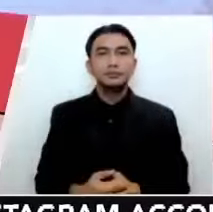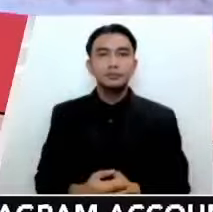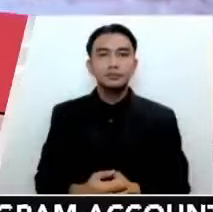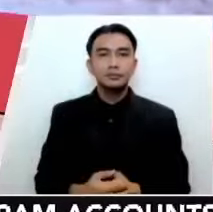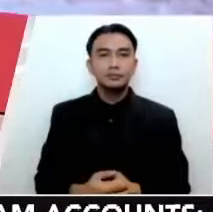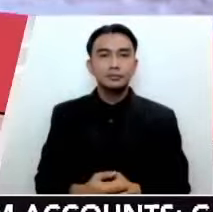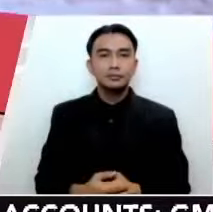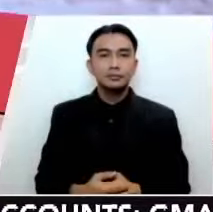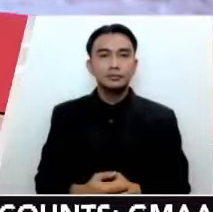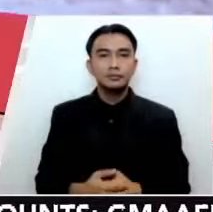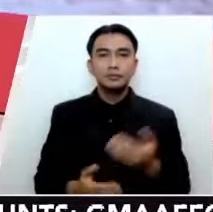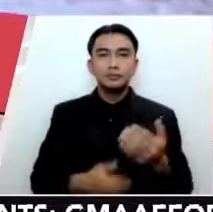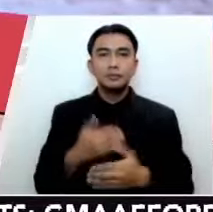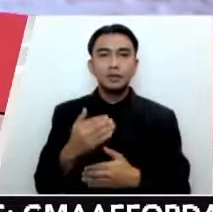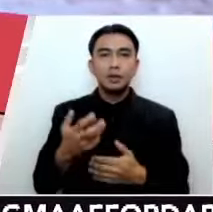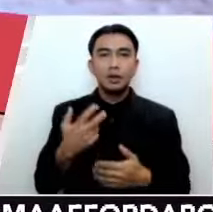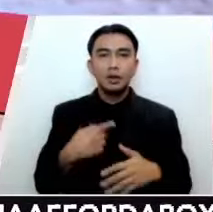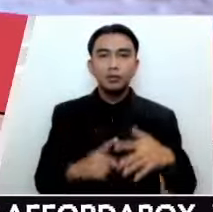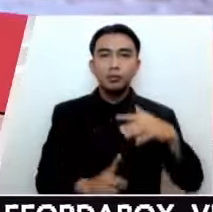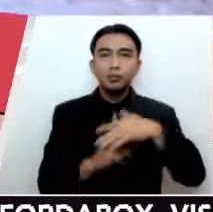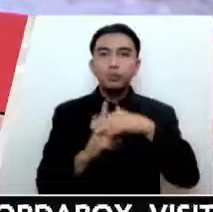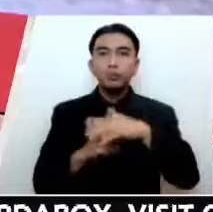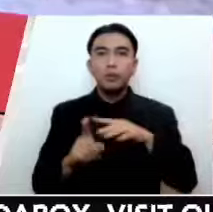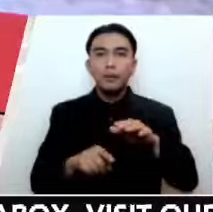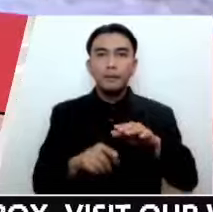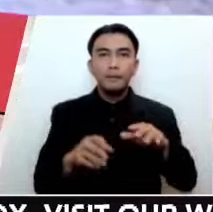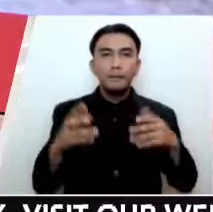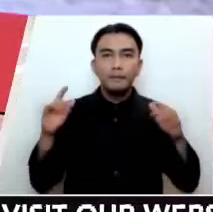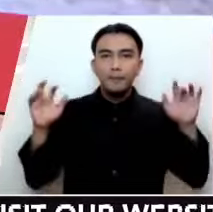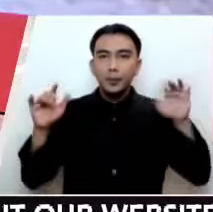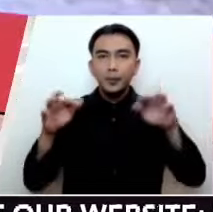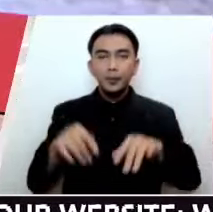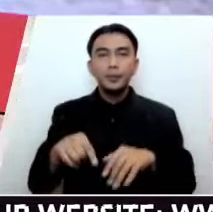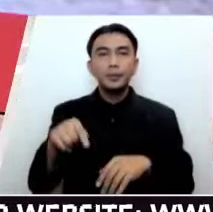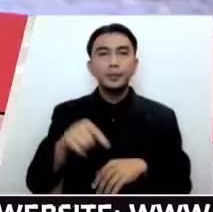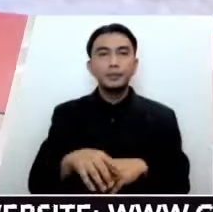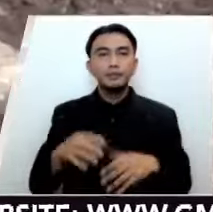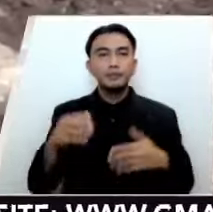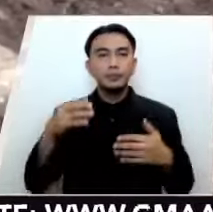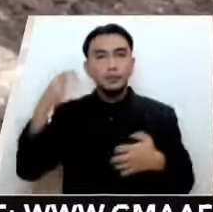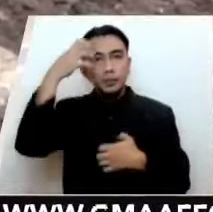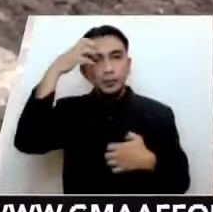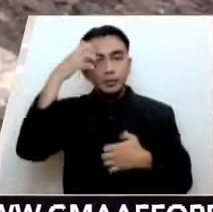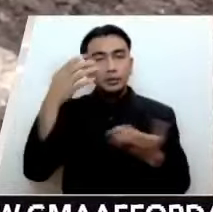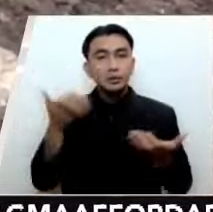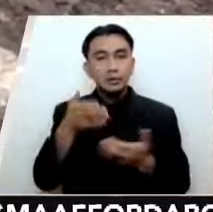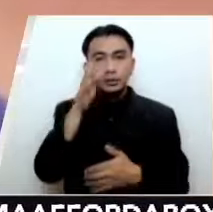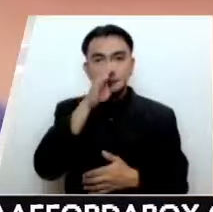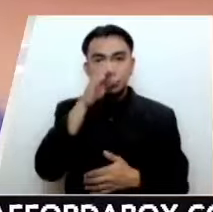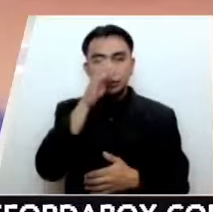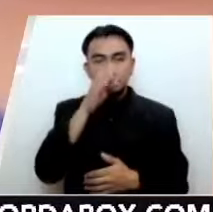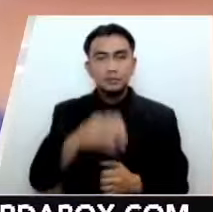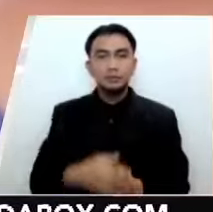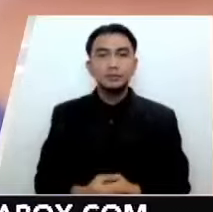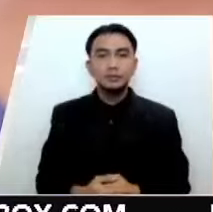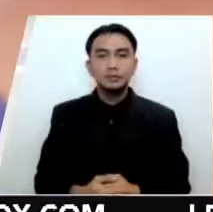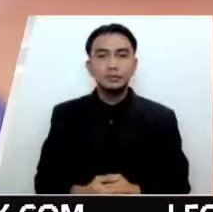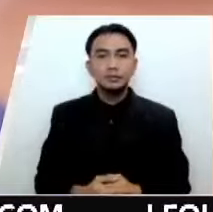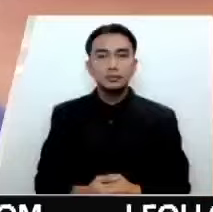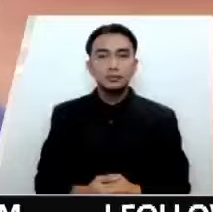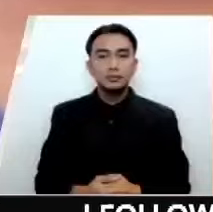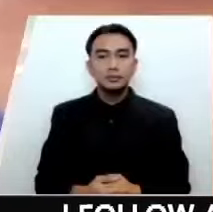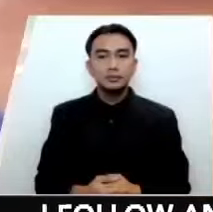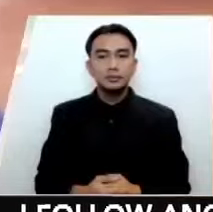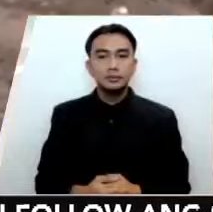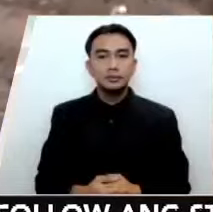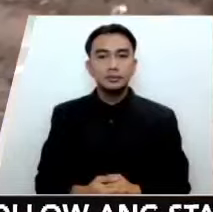Biglang nagsilabasan ng ilang unggoy sa isang bulubunduking barangay sa Cebu City. Goy!